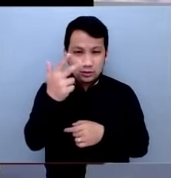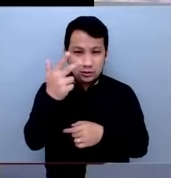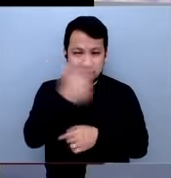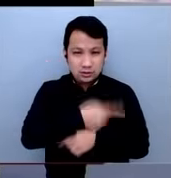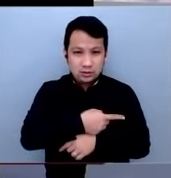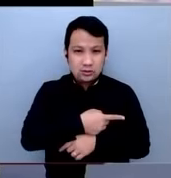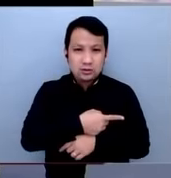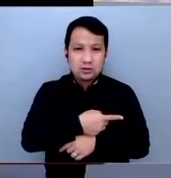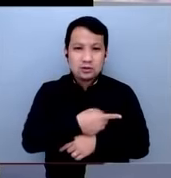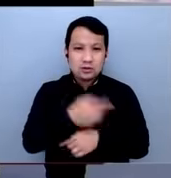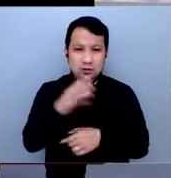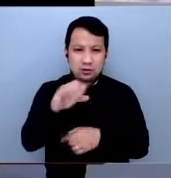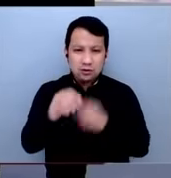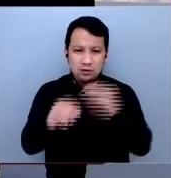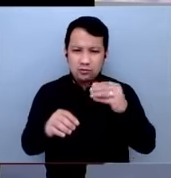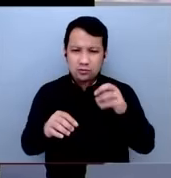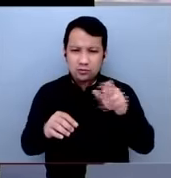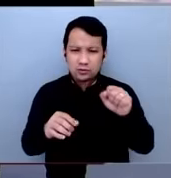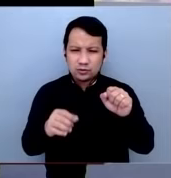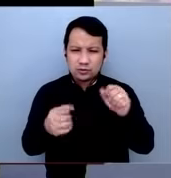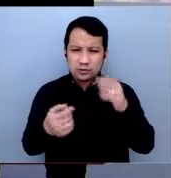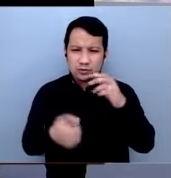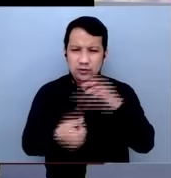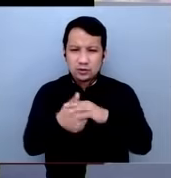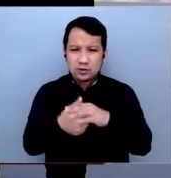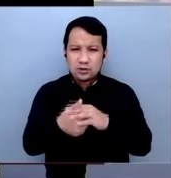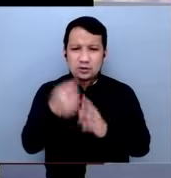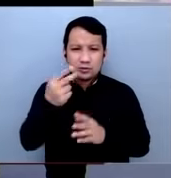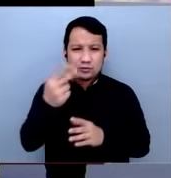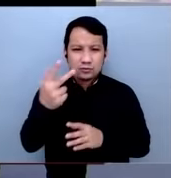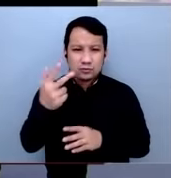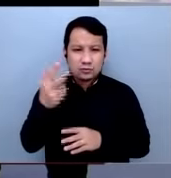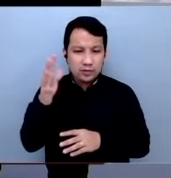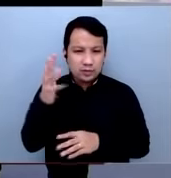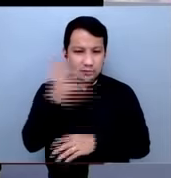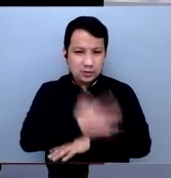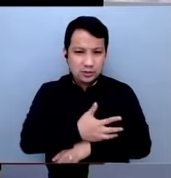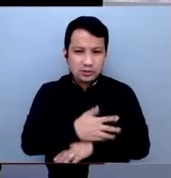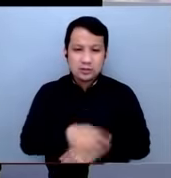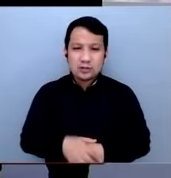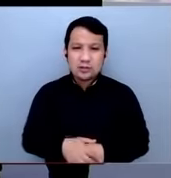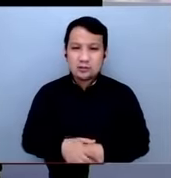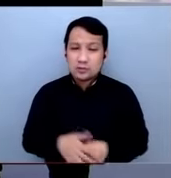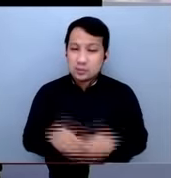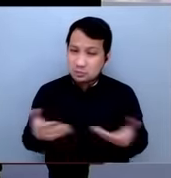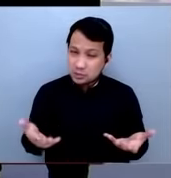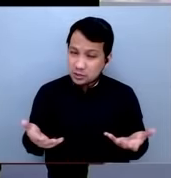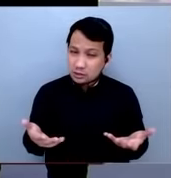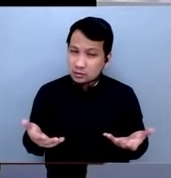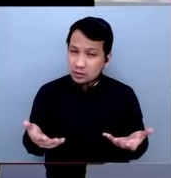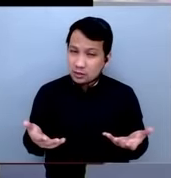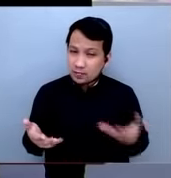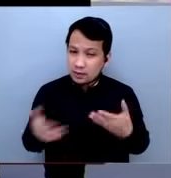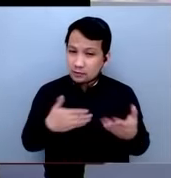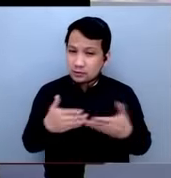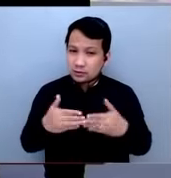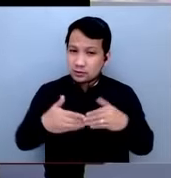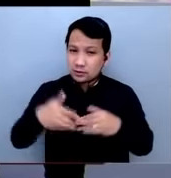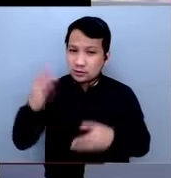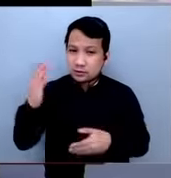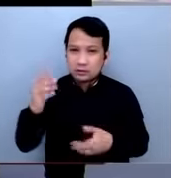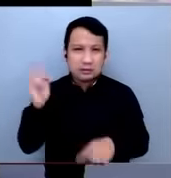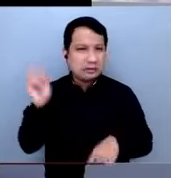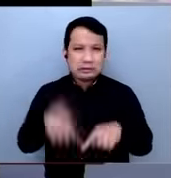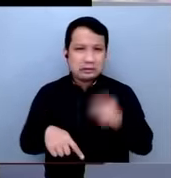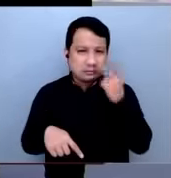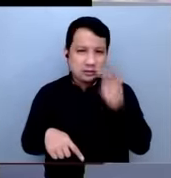Sa morphine at heroin, sa loob po ng 3 hanggang 5 araw. So, ibig sabihin po, kapag lagpas na po dyan, hindi